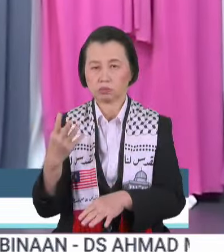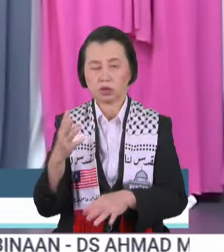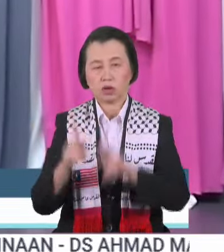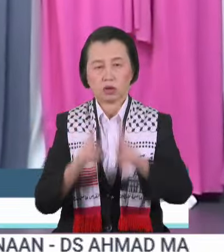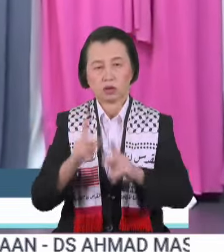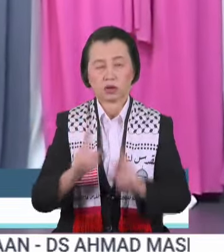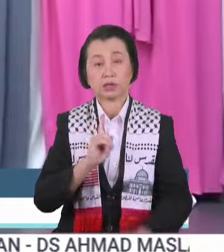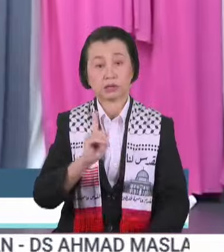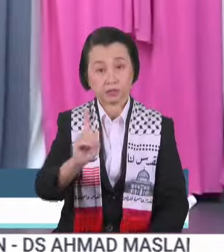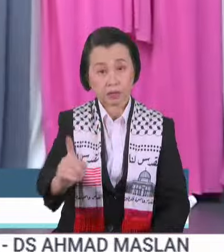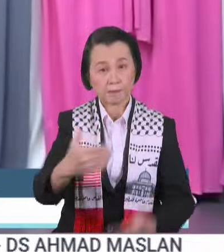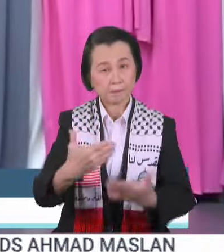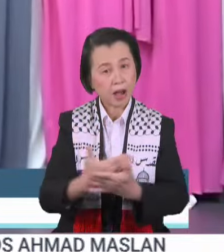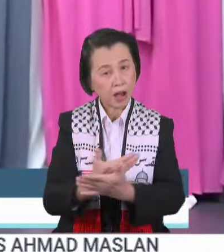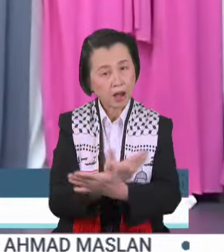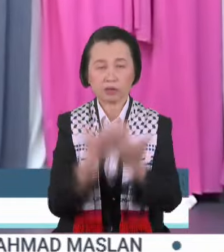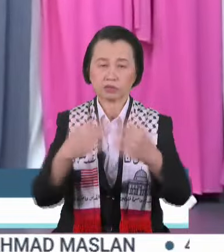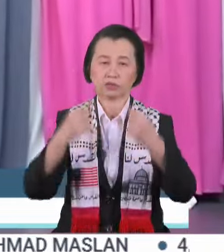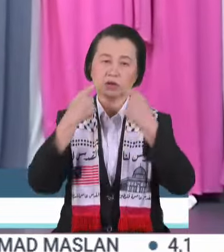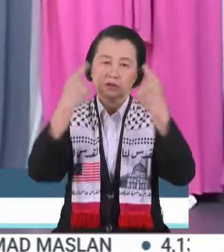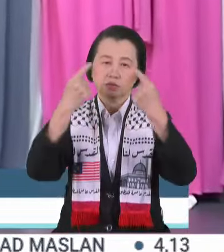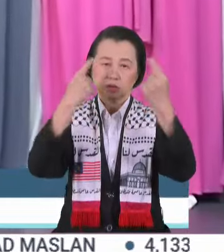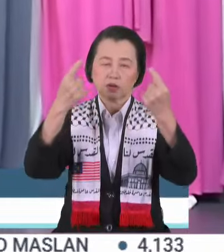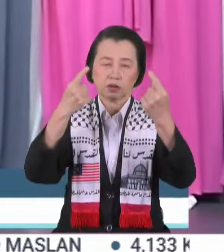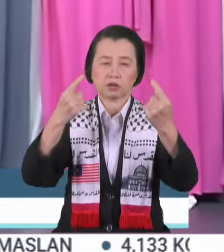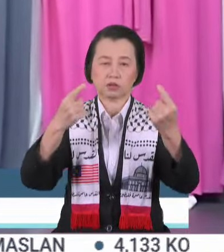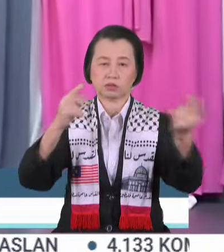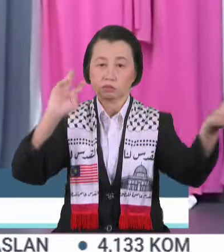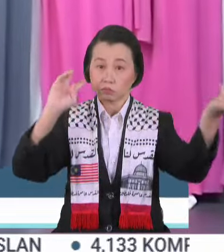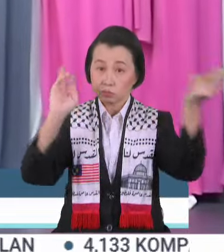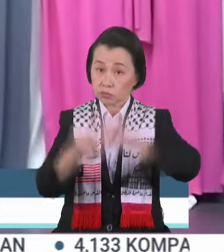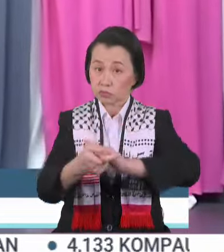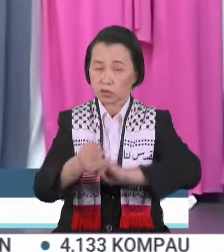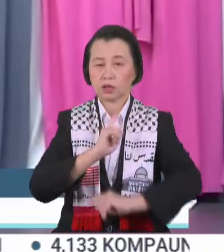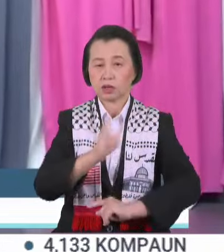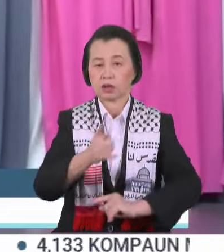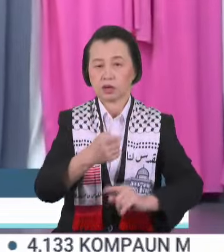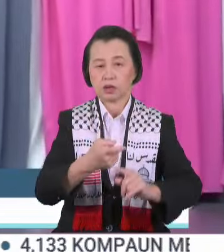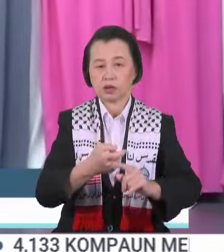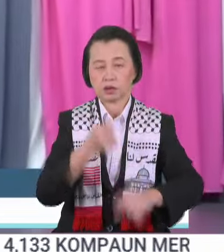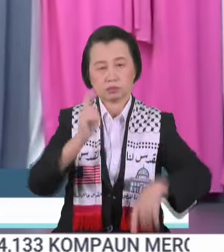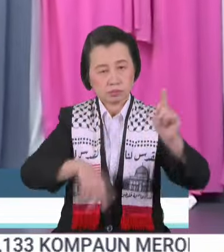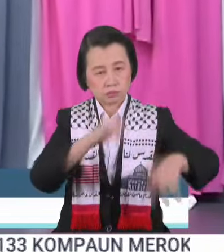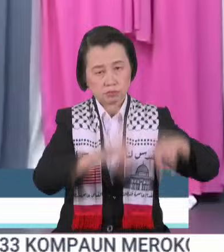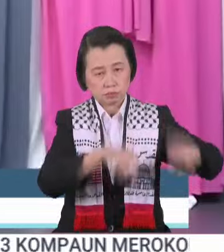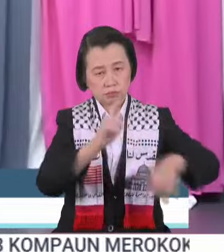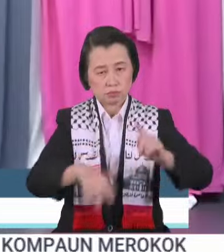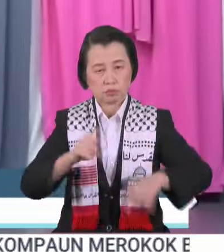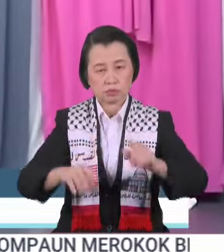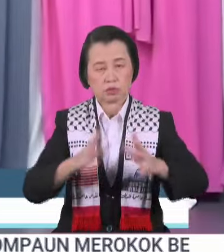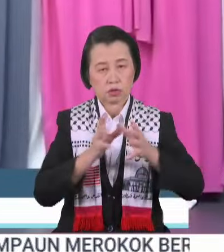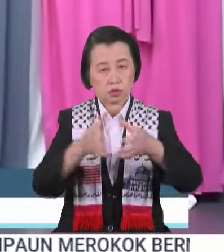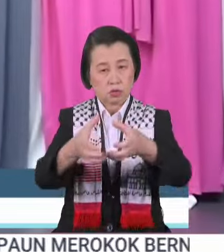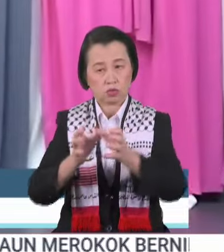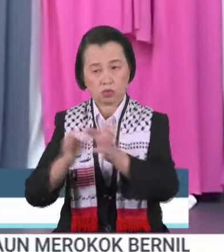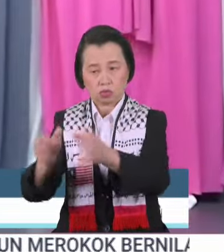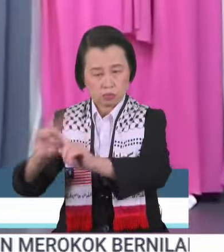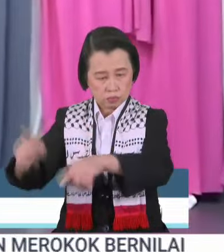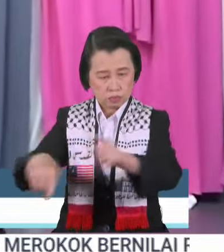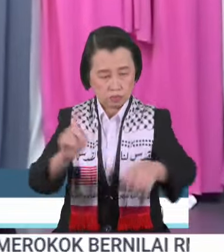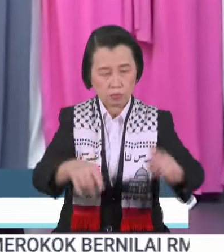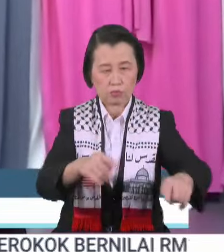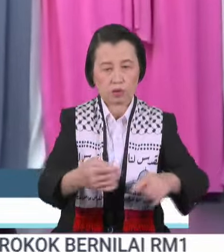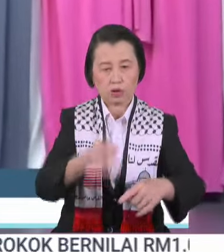baru Muslim telah berjaya memeluk agama Islam daripada pelbagai golongan,